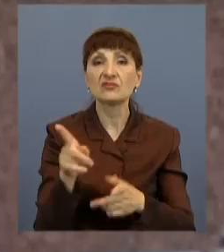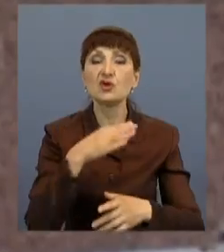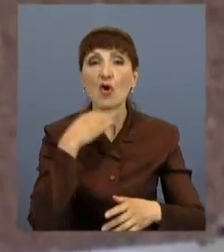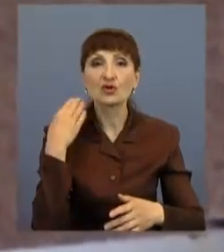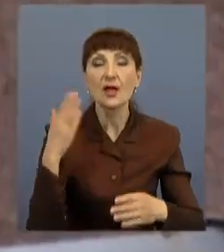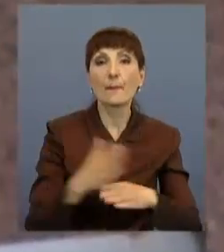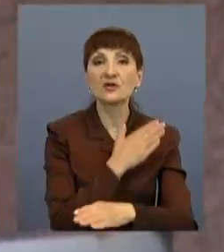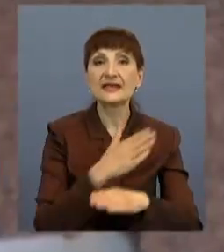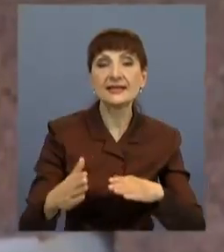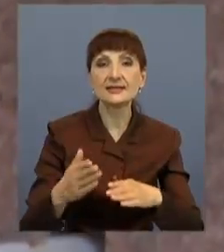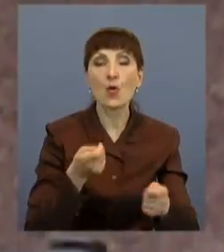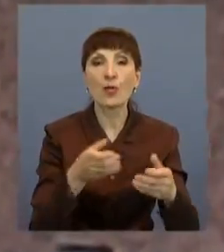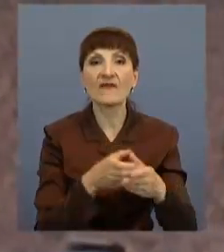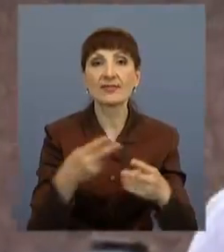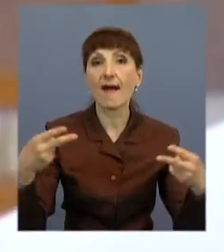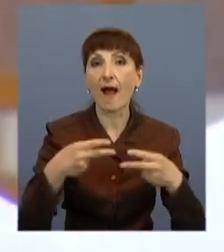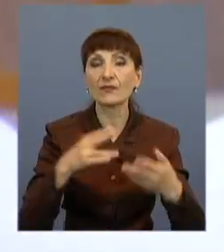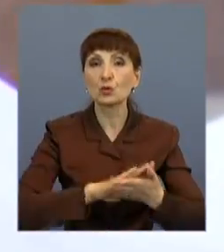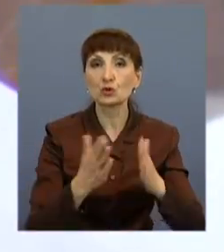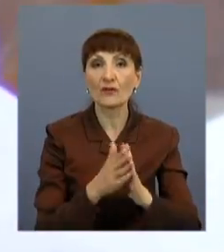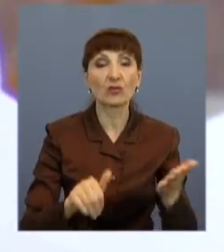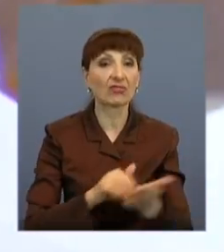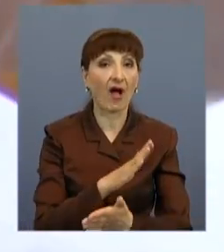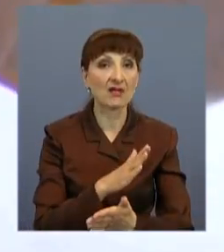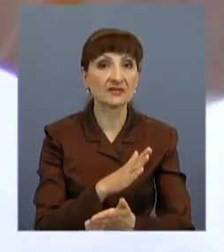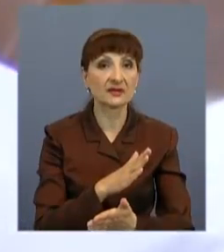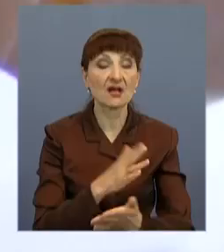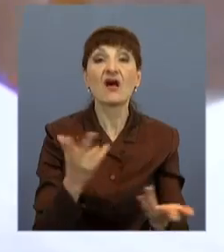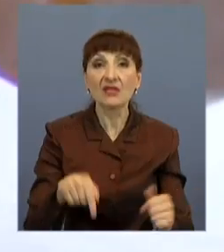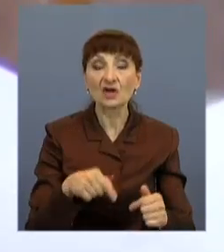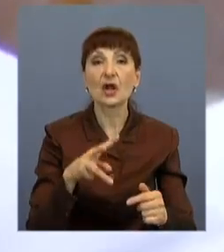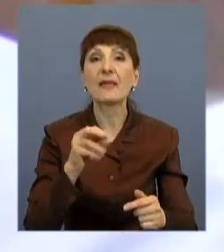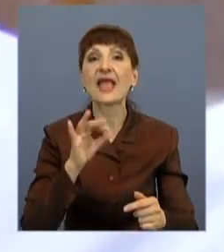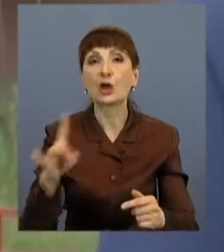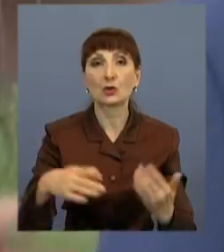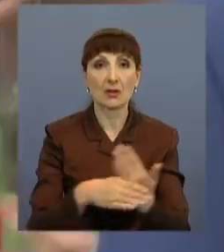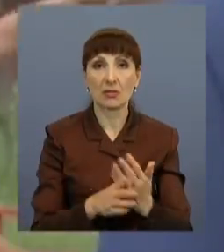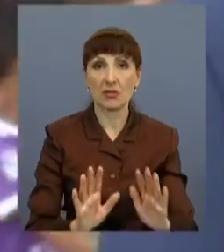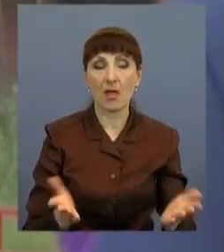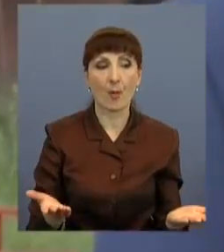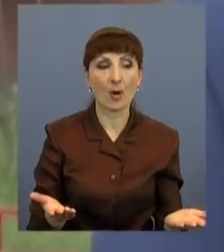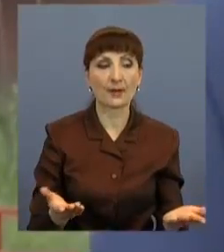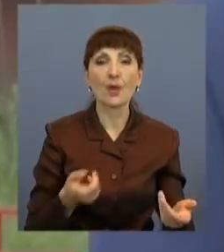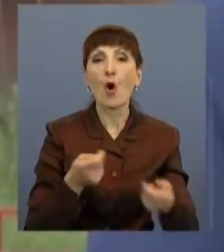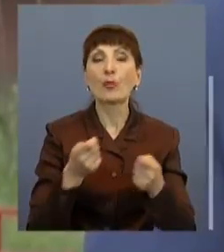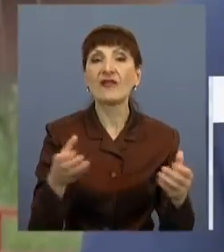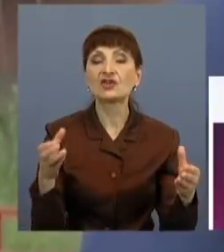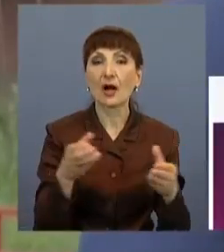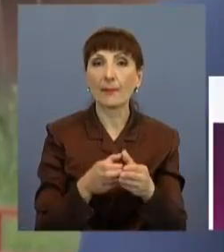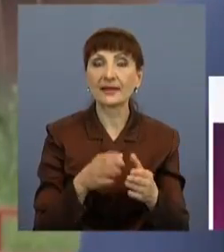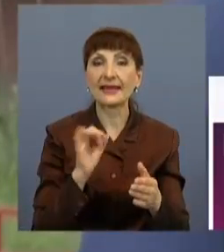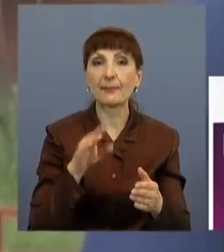Поделить управление домами на равных условиях также отказываются. Не помогли и медиаторы. Управляющая компания ИП